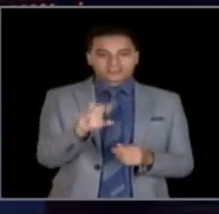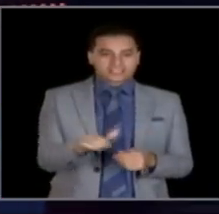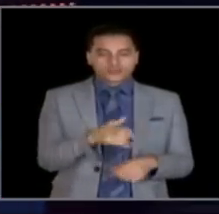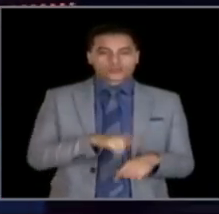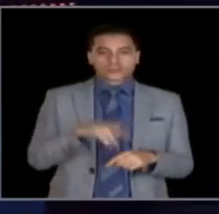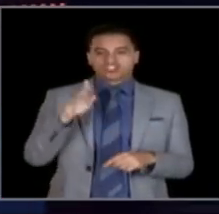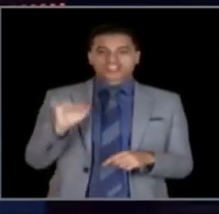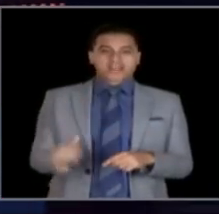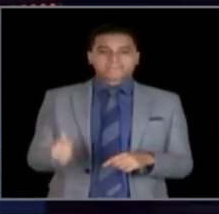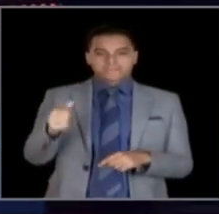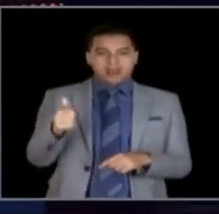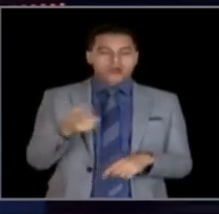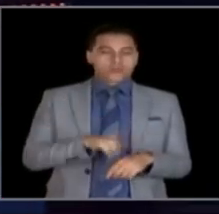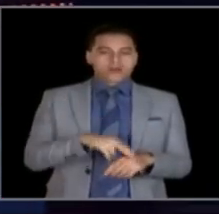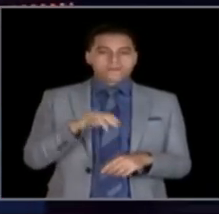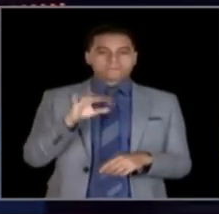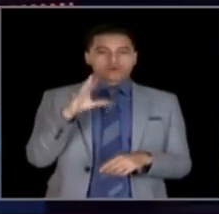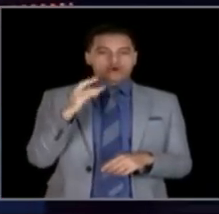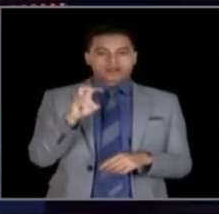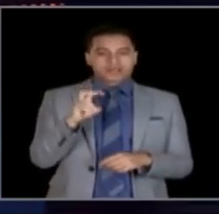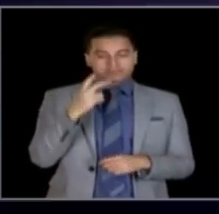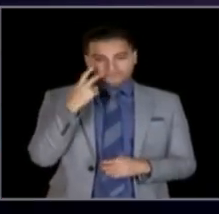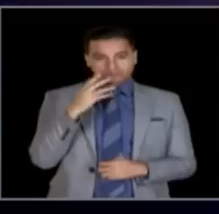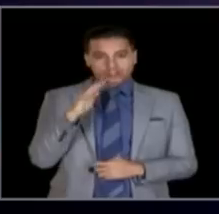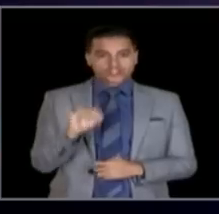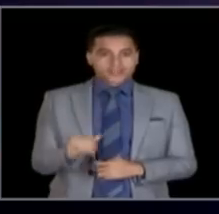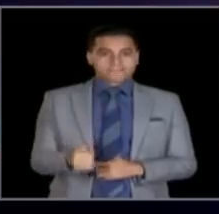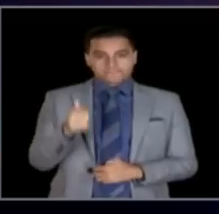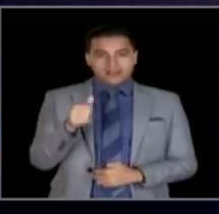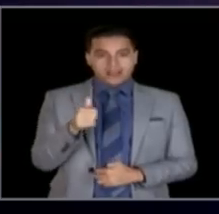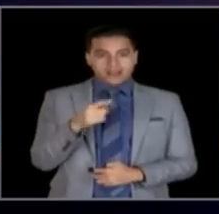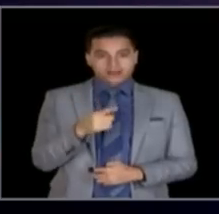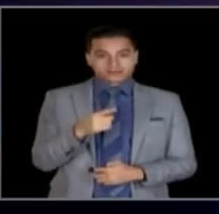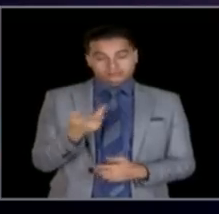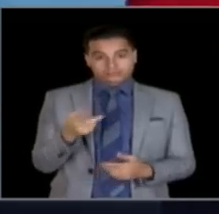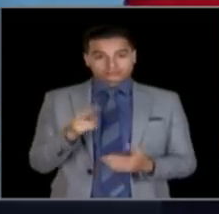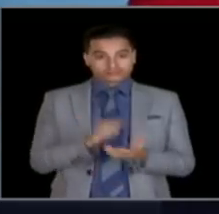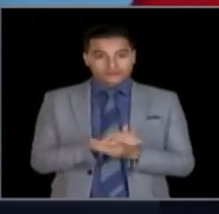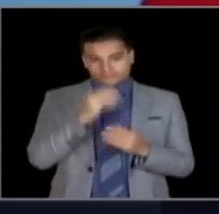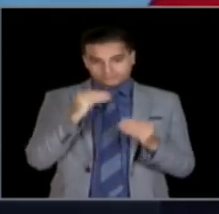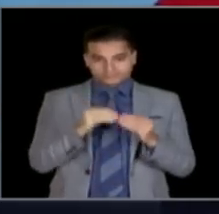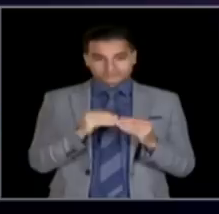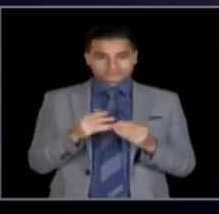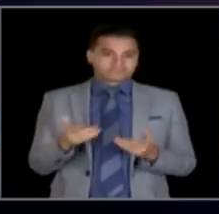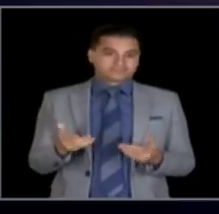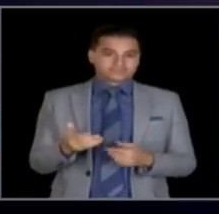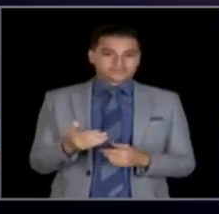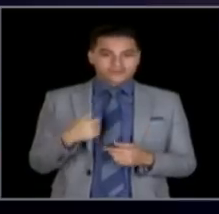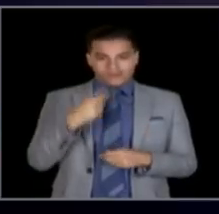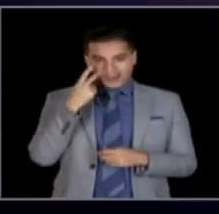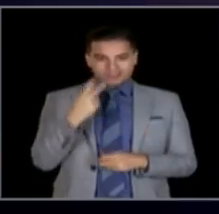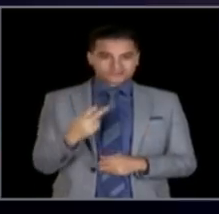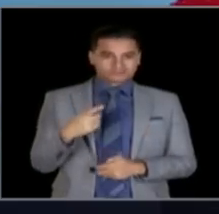شيماء ومهجة، مهجة وشيماء. شيماء إيه ده؟ بقيتوا أصحاب؟ أه طبعاً.